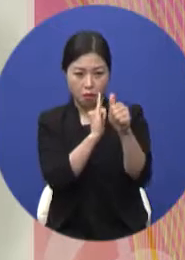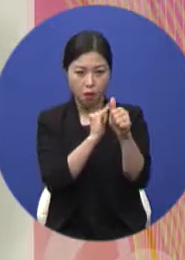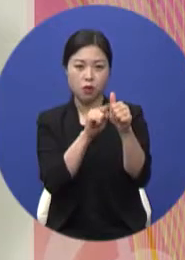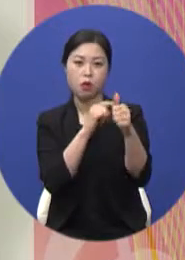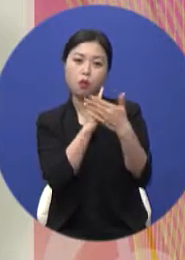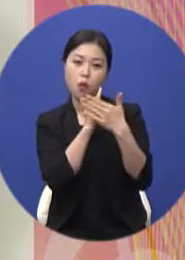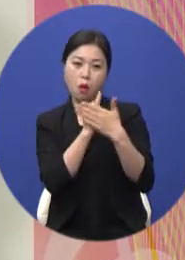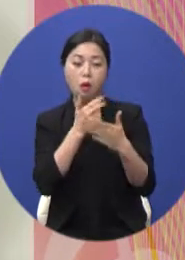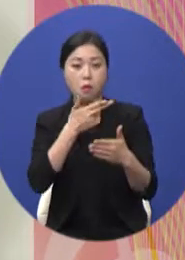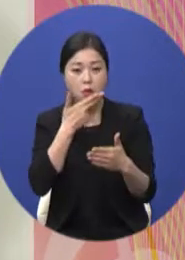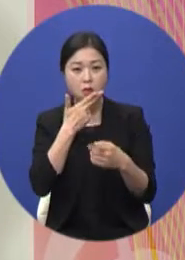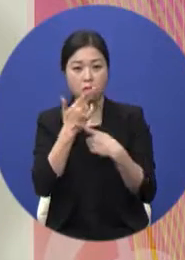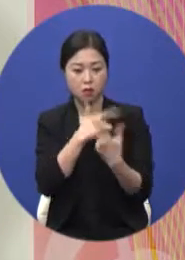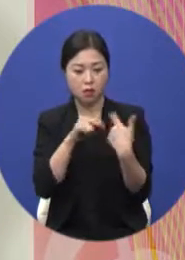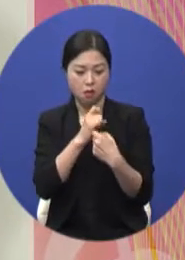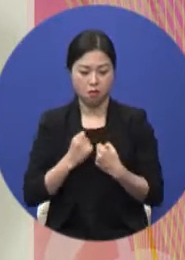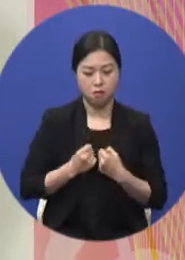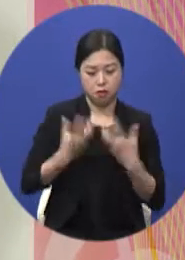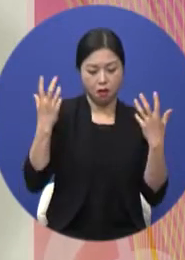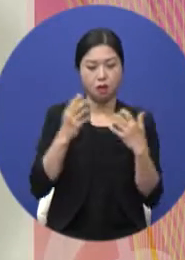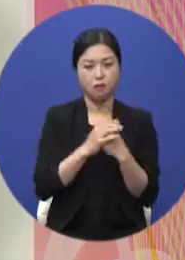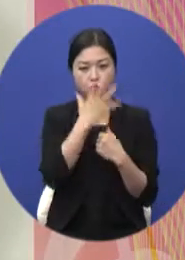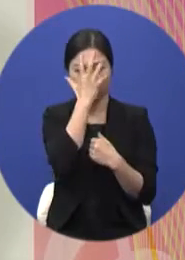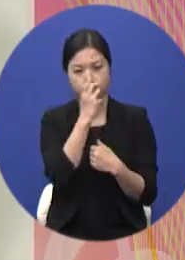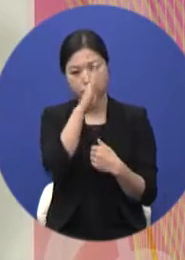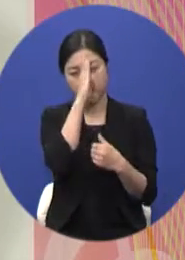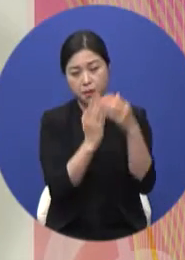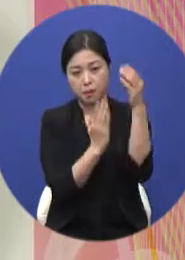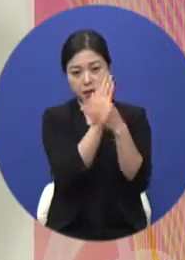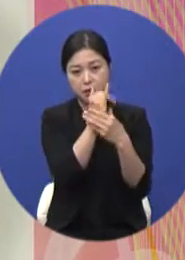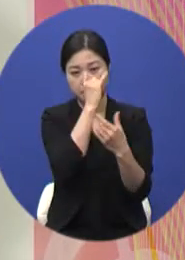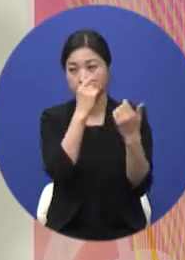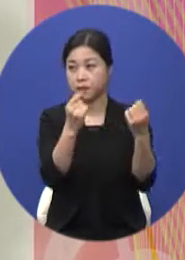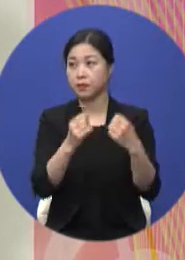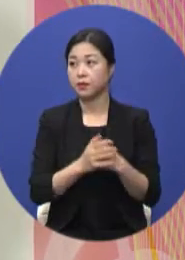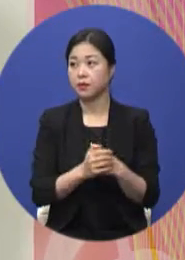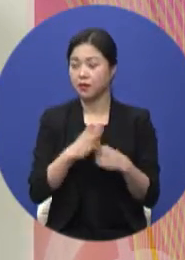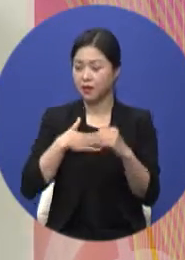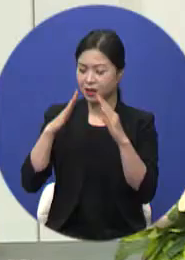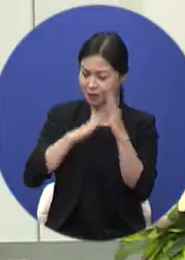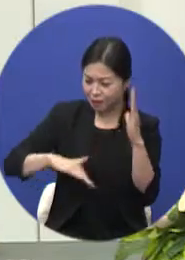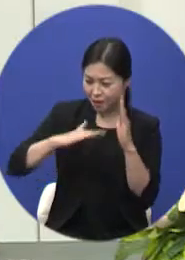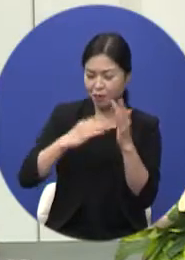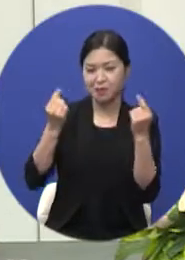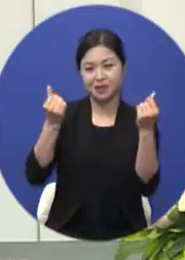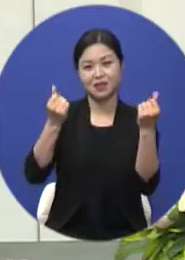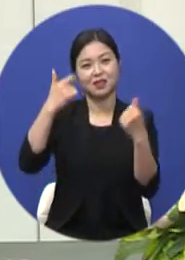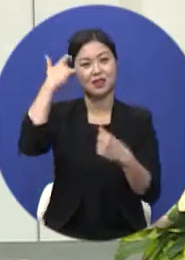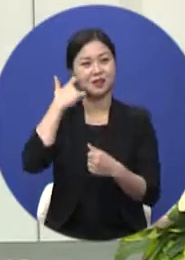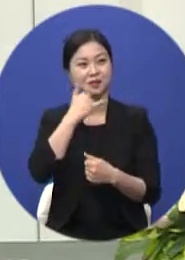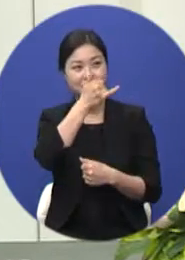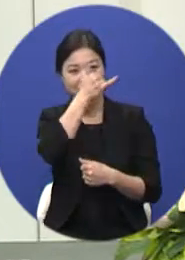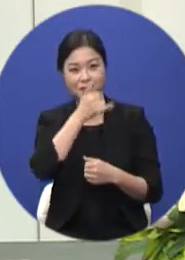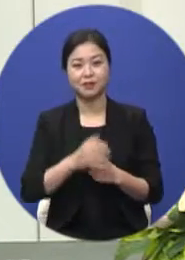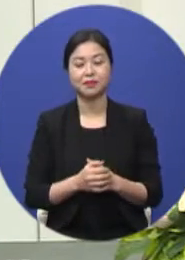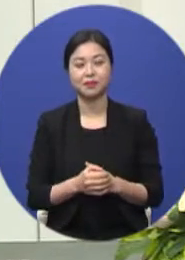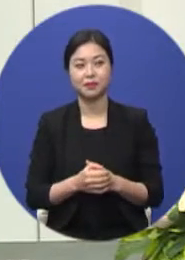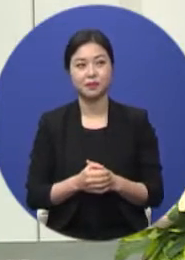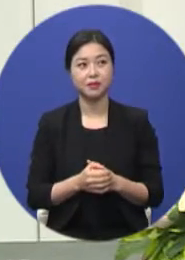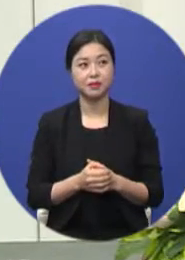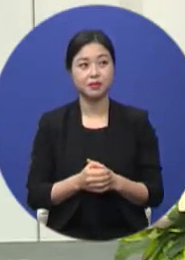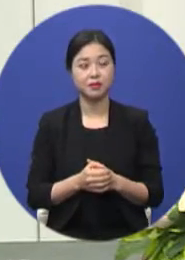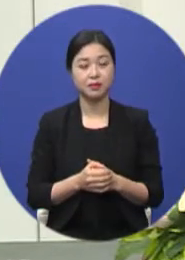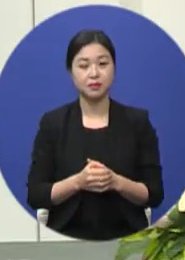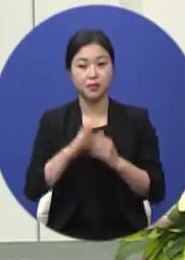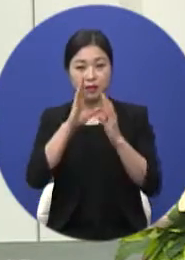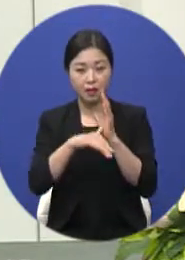되면은 이제 또 더 폭발하면서 우울증으로 빠지고 이제 극단적인 상황 가거든요. 아, 그래서 우리 집안 상황 같은데. 예, 그래서 이제 그런